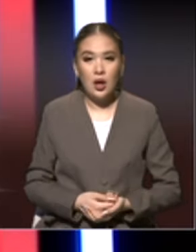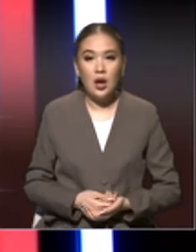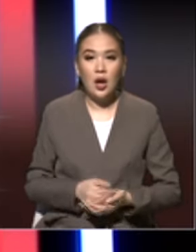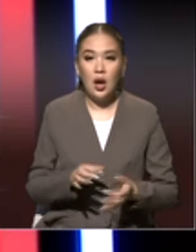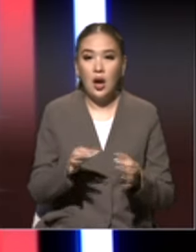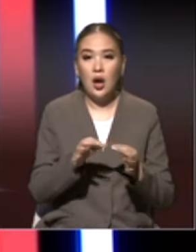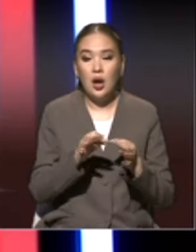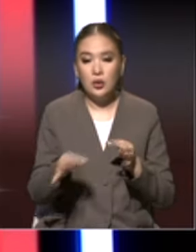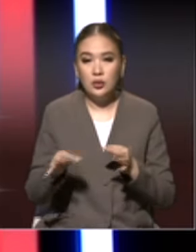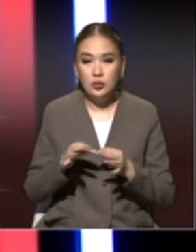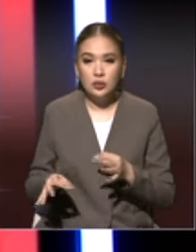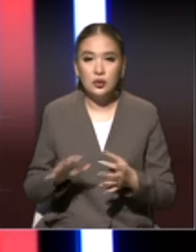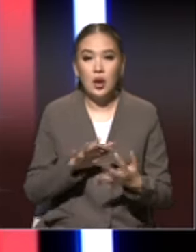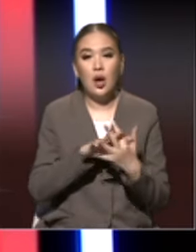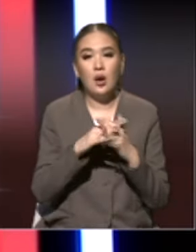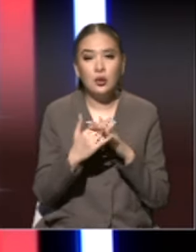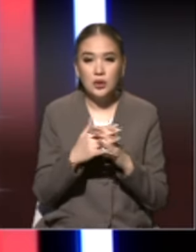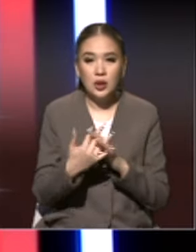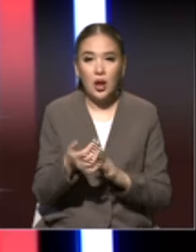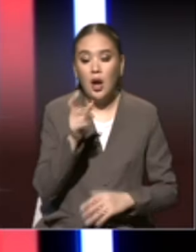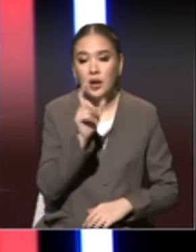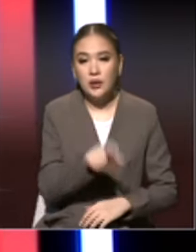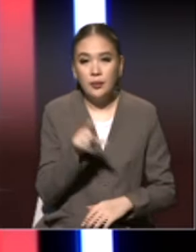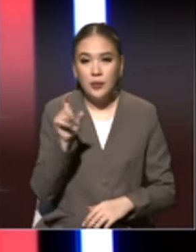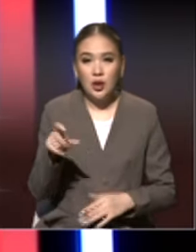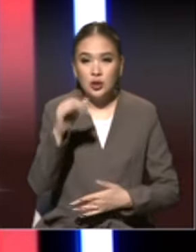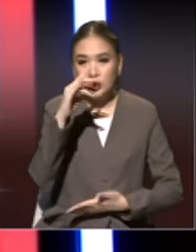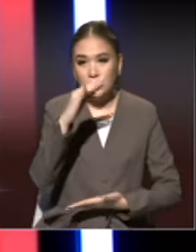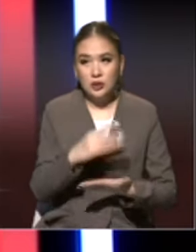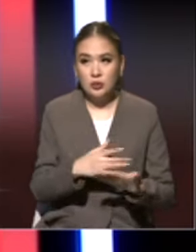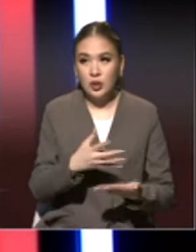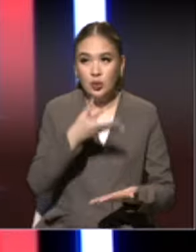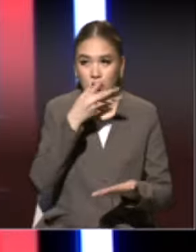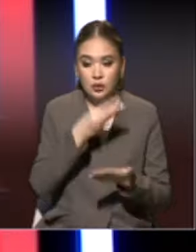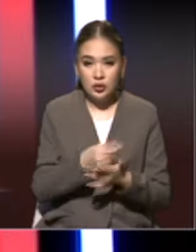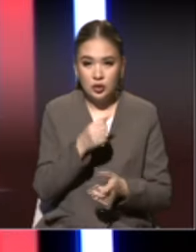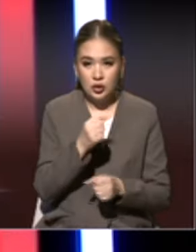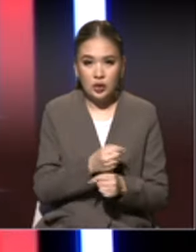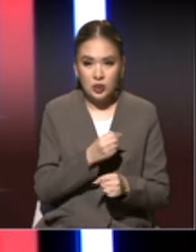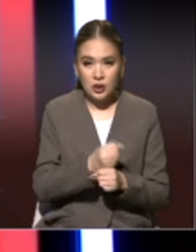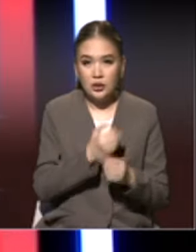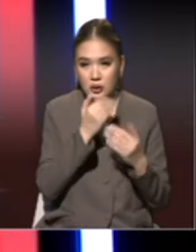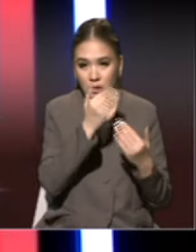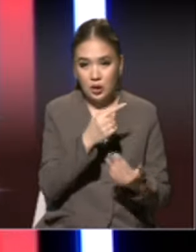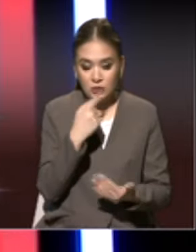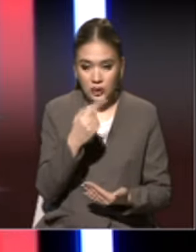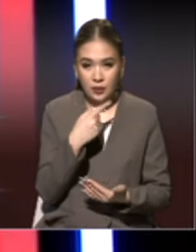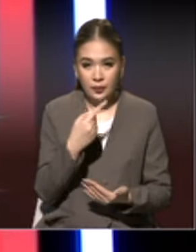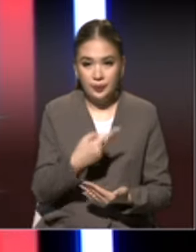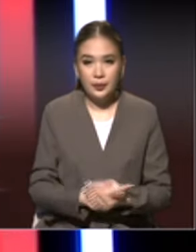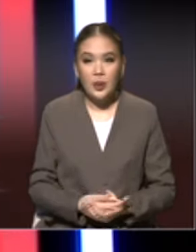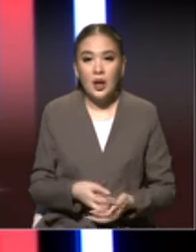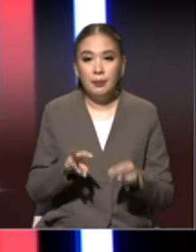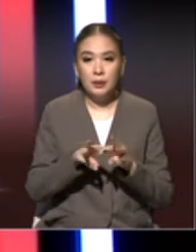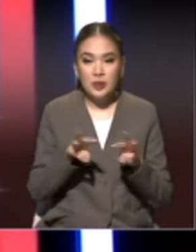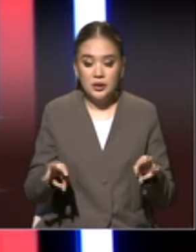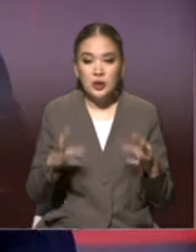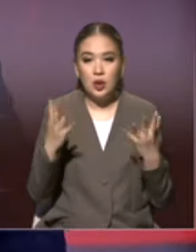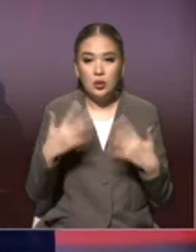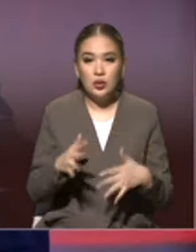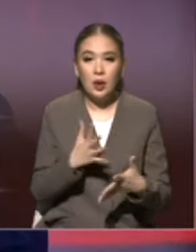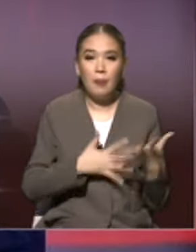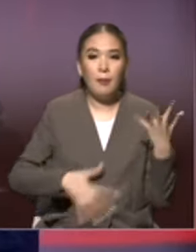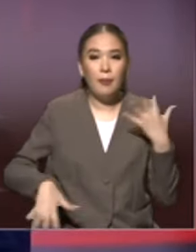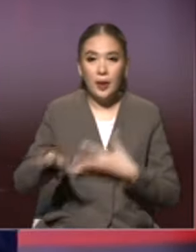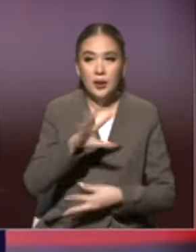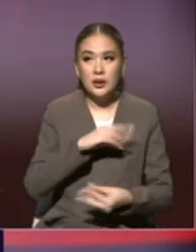аудандарда, ауылдарда отырған адамдар ертең ол тізімді өздері жасайды деп отырсыз, мысалға жаңағы министрлікті. Жоқ, министрлікті уже жаңағы